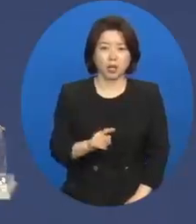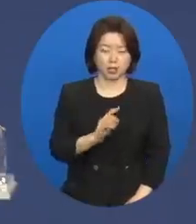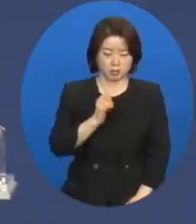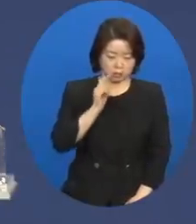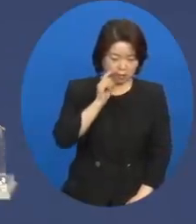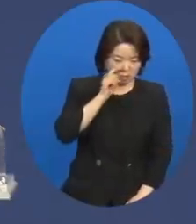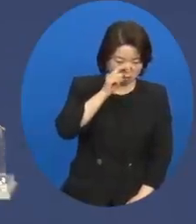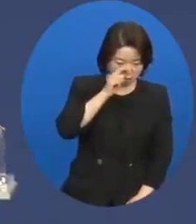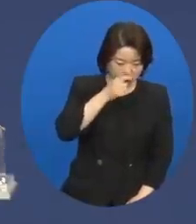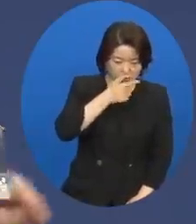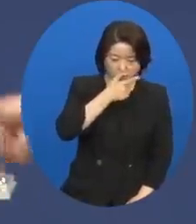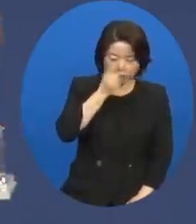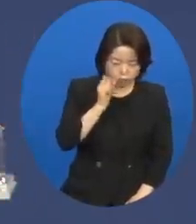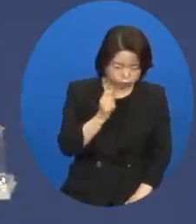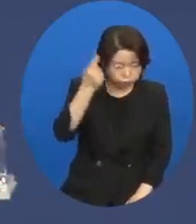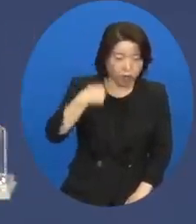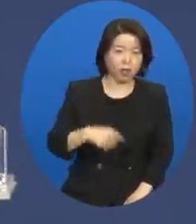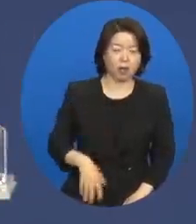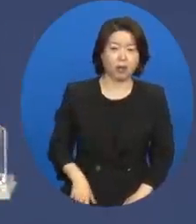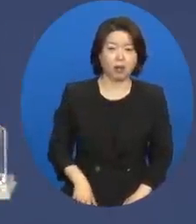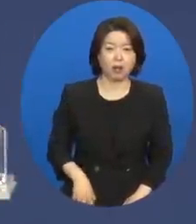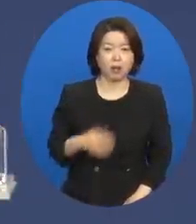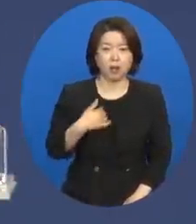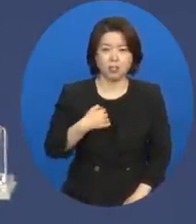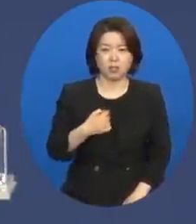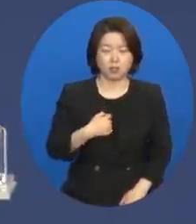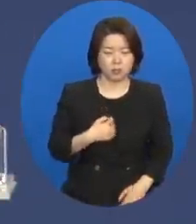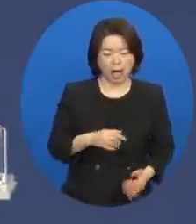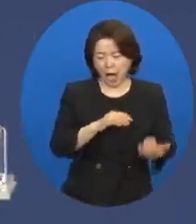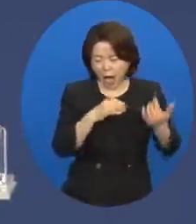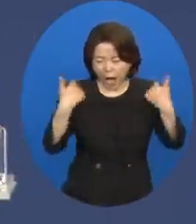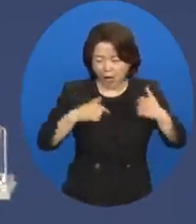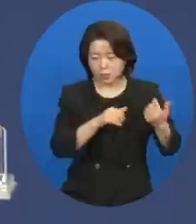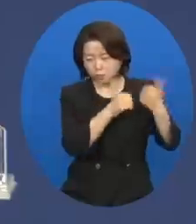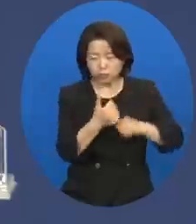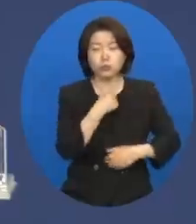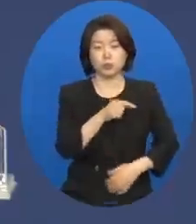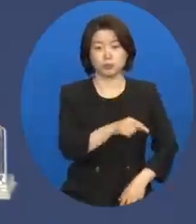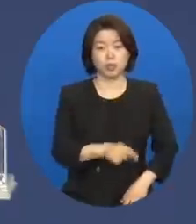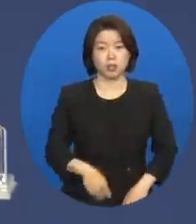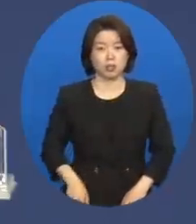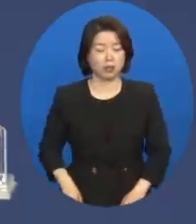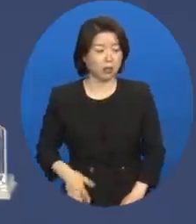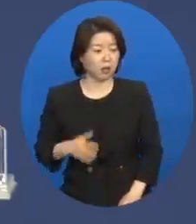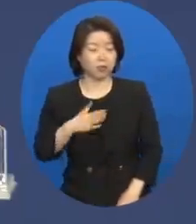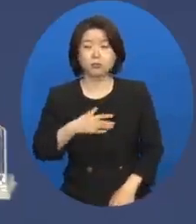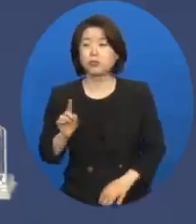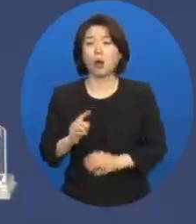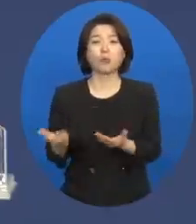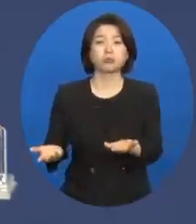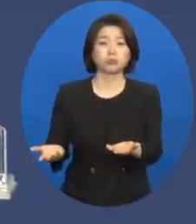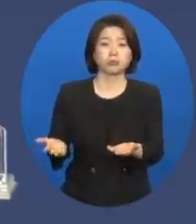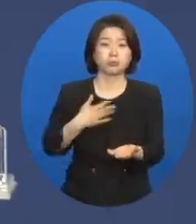열등감 내지는 그래 막 진짜 막 자기는 늘 죽고 싶다는 거야. 그럼 나는 어떻게 돼야 돼?